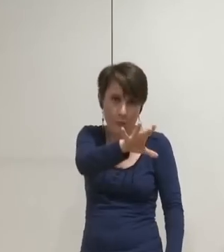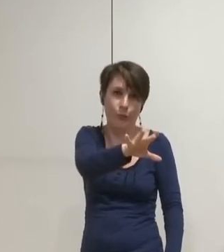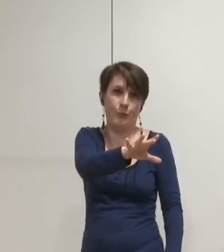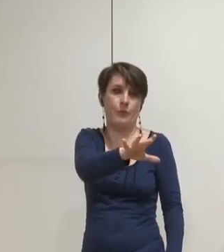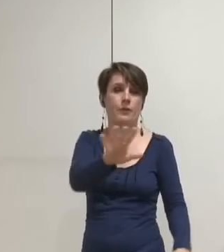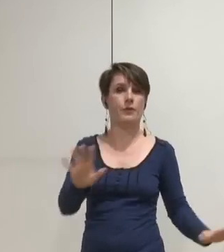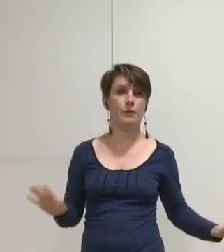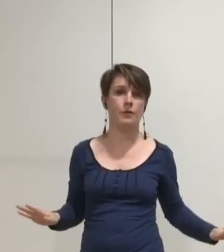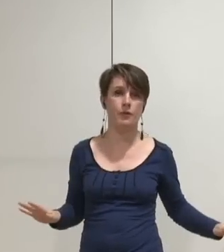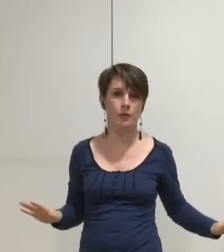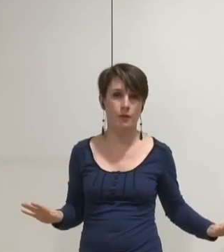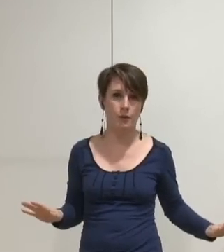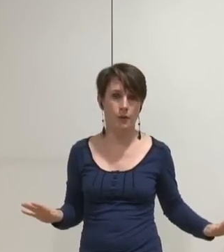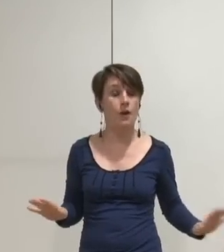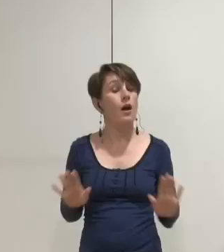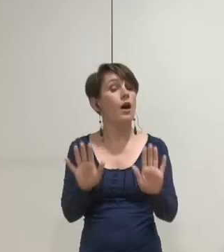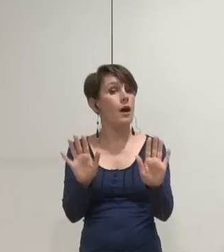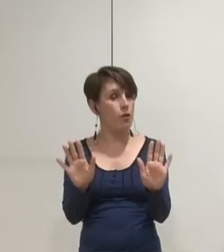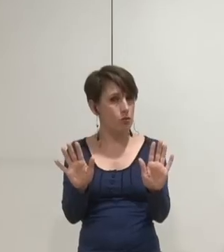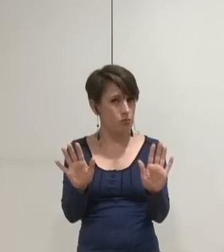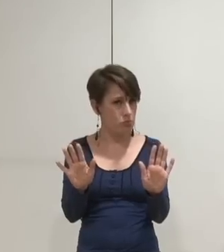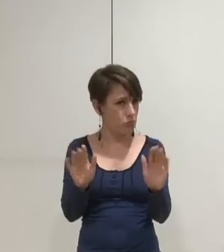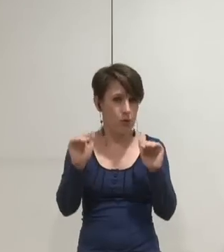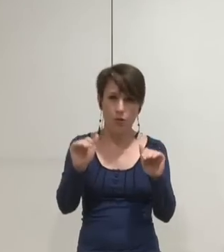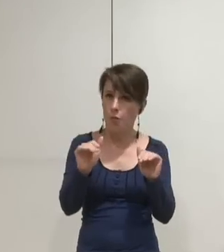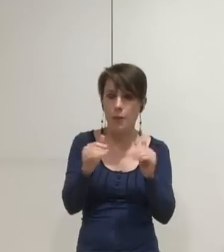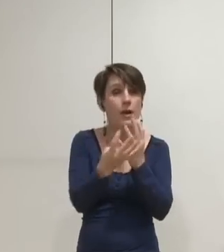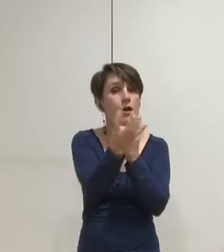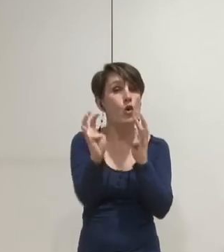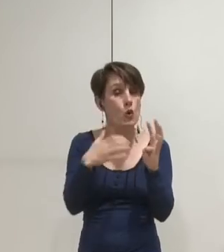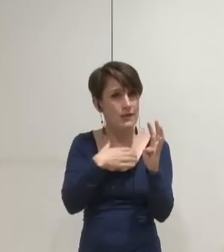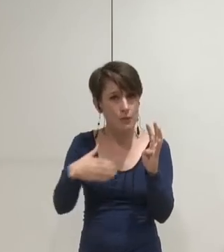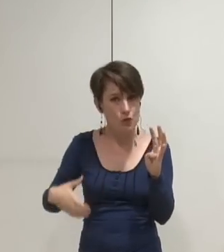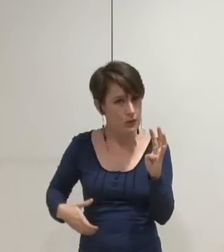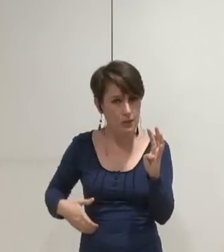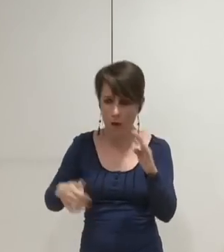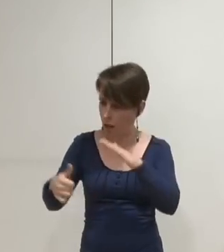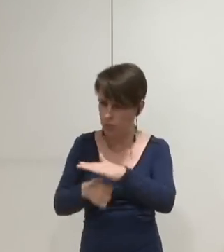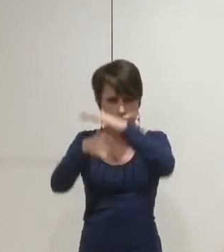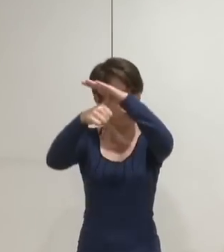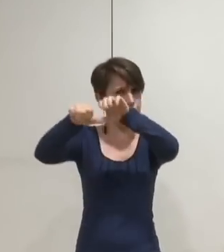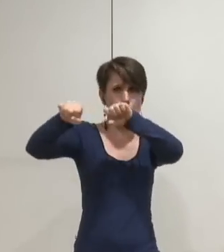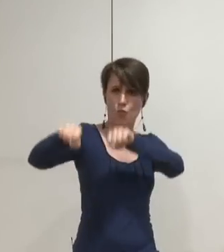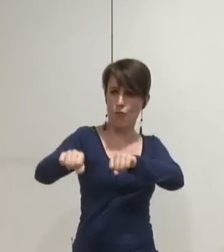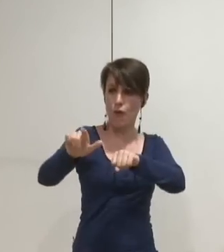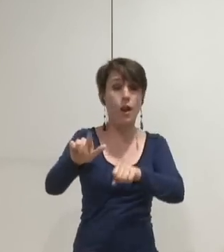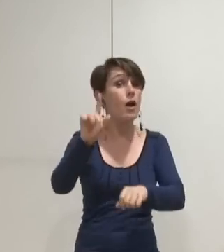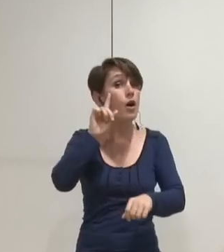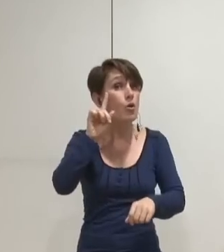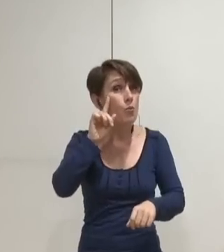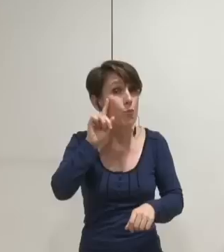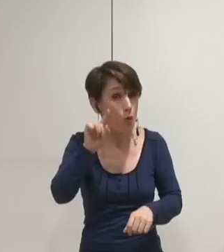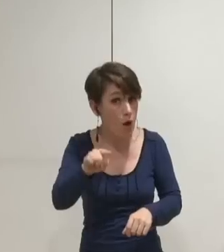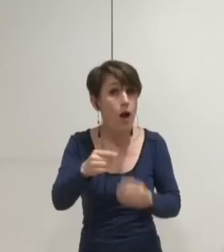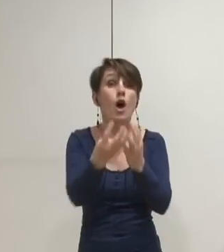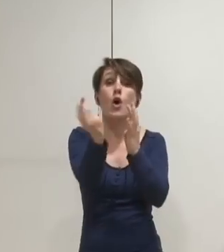irrecevable ça ne dit rien de la légitimité du conseil municipal puisque le conseil municipal peut refuser le vote de la CAO et